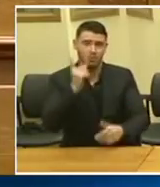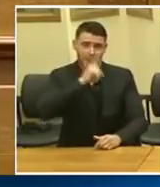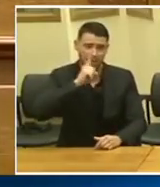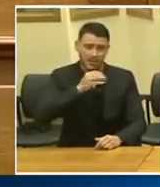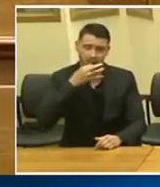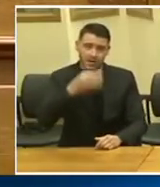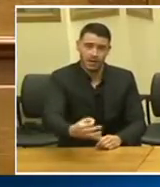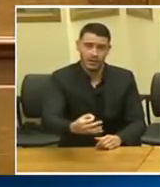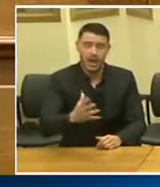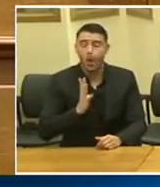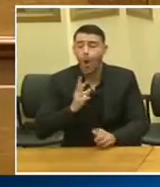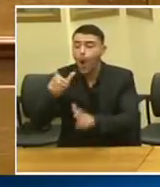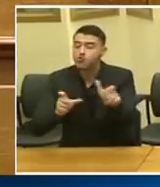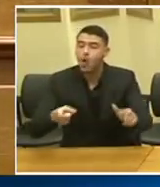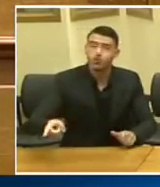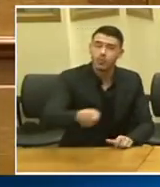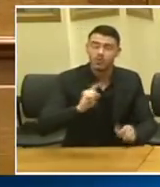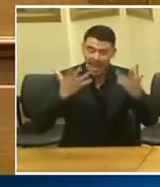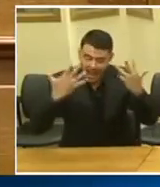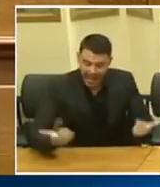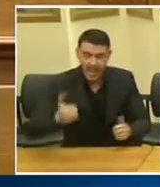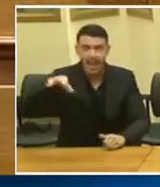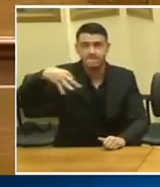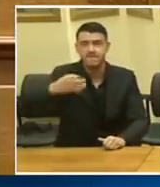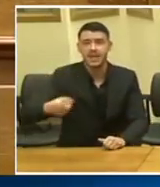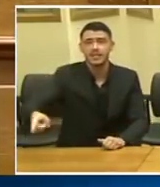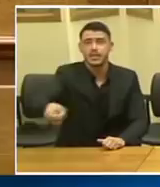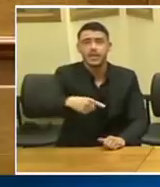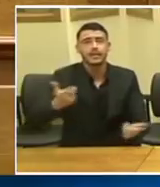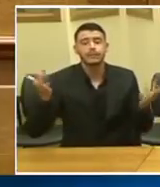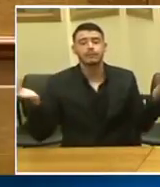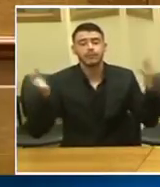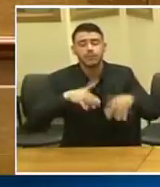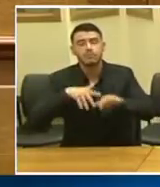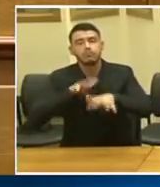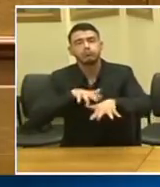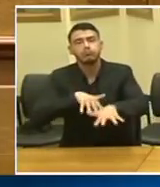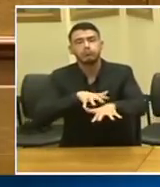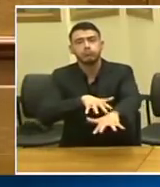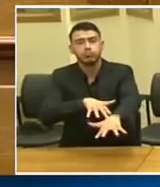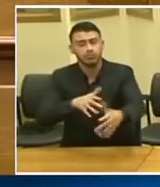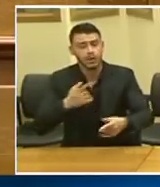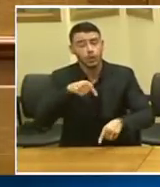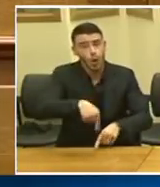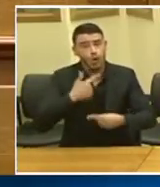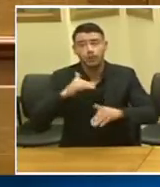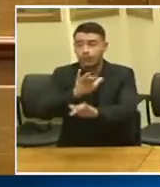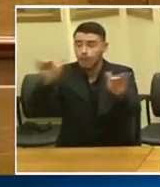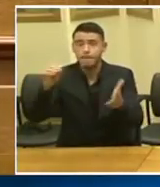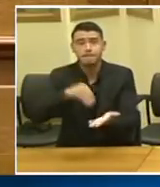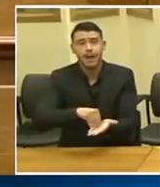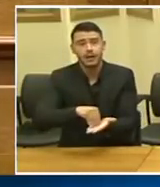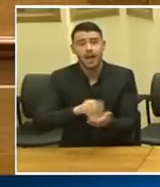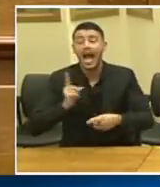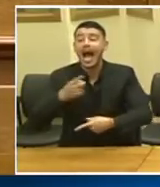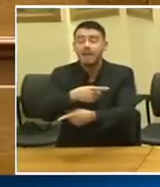ο οποίος έχει αυξημένες ευαισθησίες και έχει κατέβει στα συλλαλητήρια ή προτίθεται να ξανακατέβει. Αυτός ο κόσμος είναι που πρέπει να μάθει